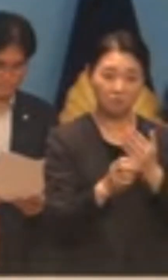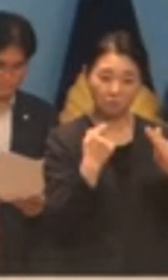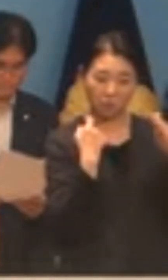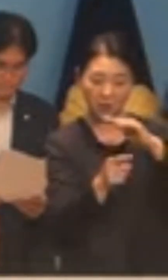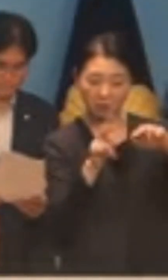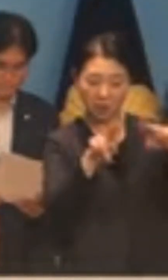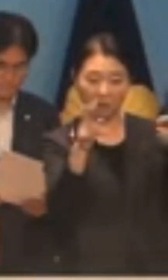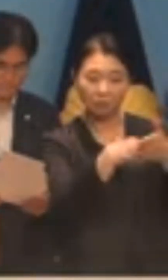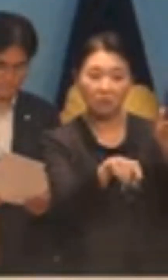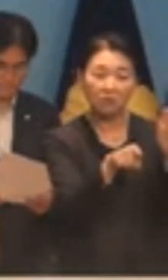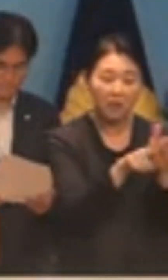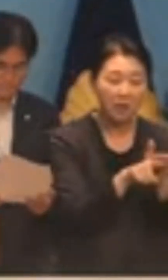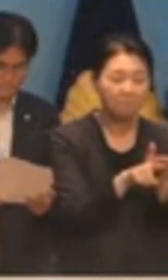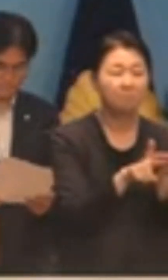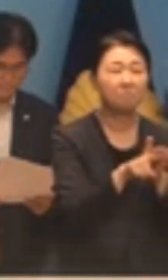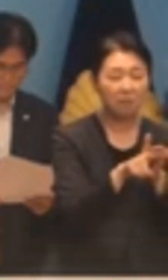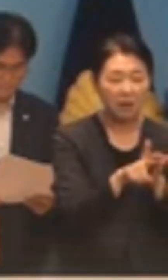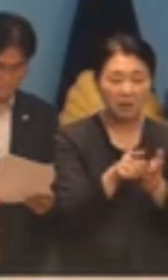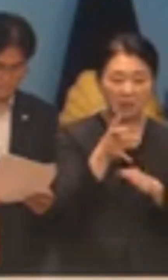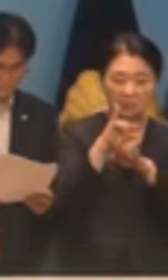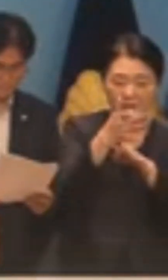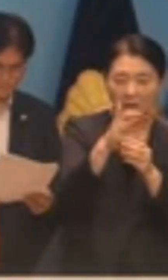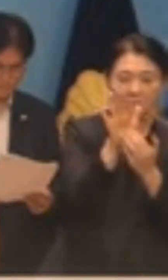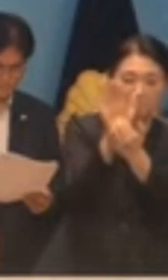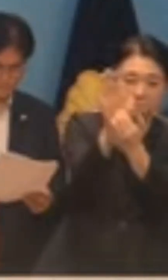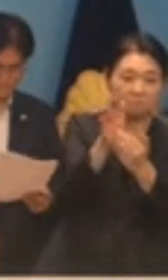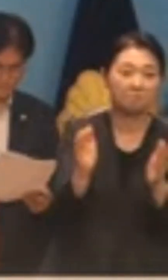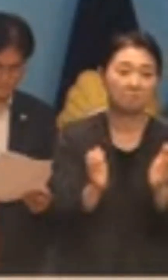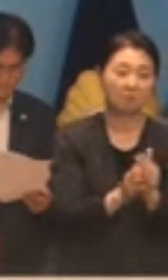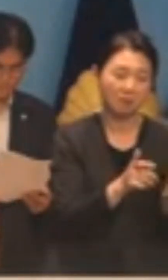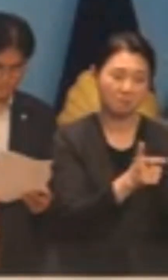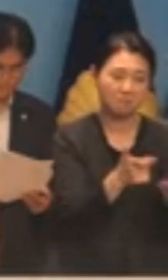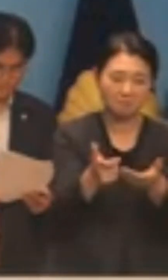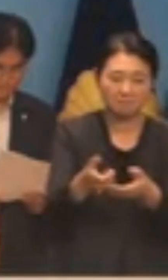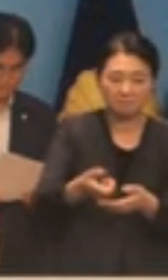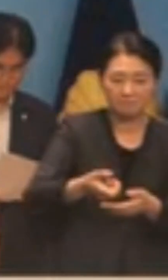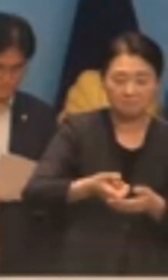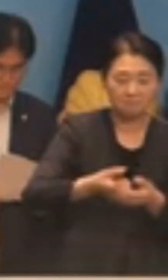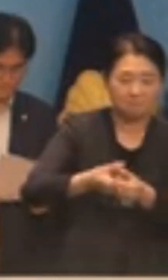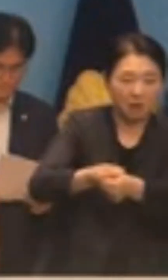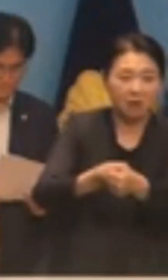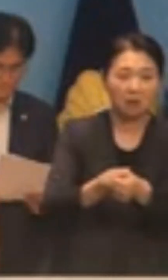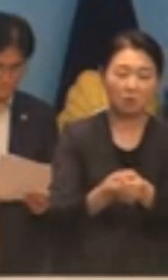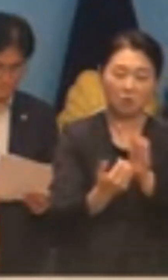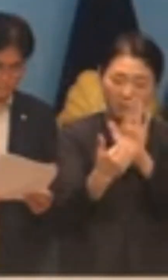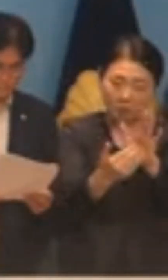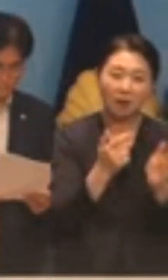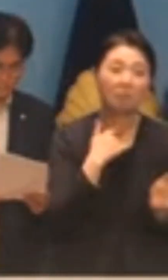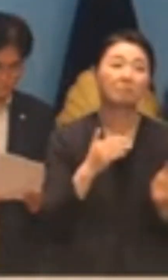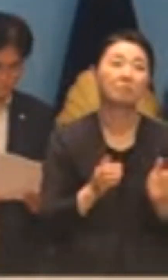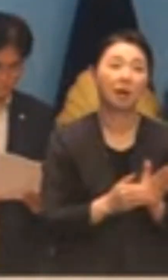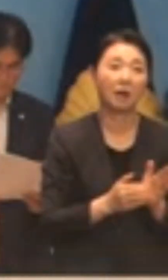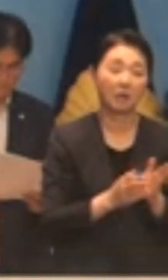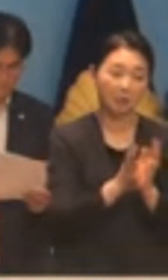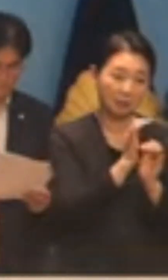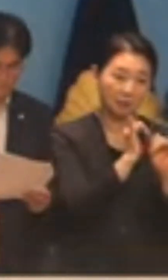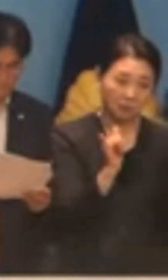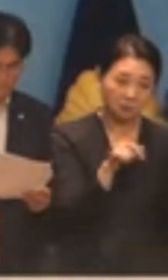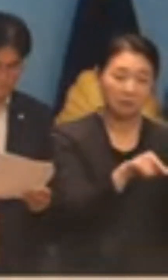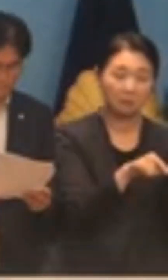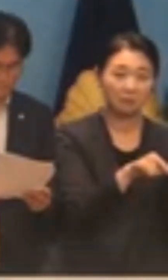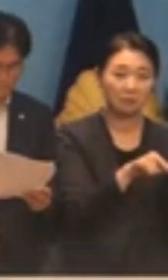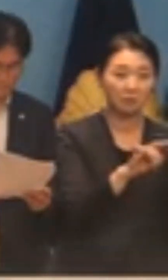위해 맨몸으로 장갑차를 막아서고 촛불을 부여잡으며 거세게 저항했던